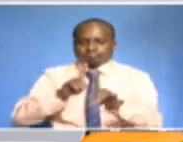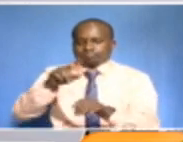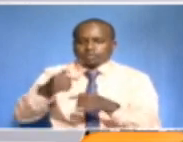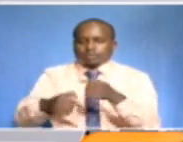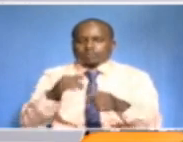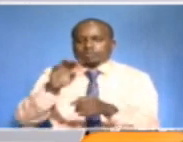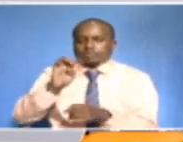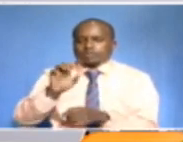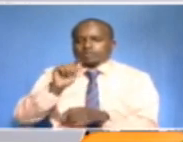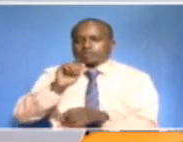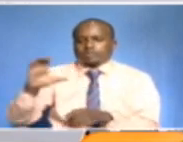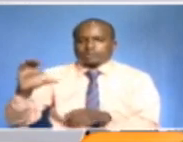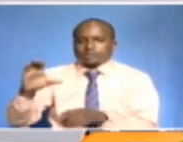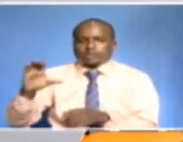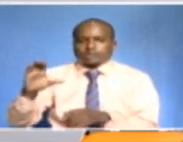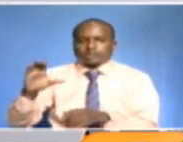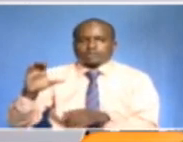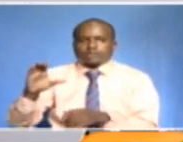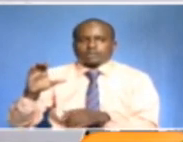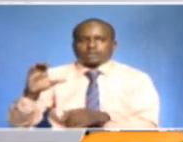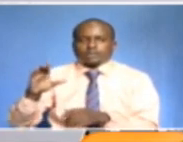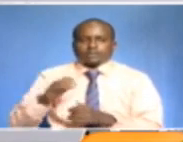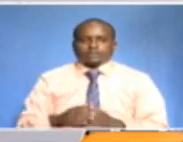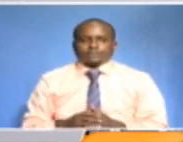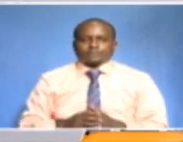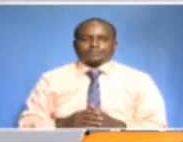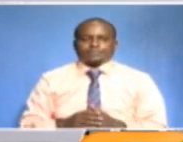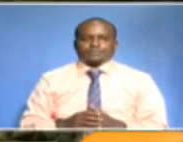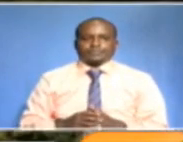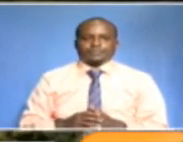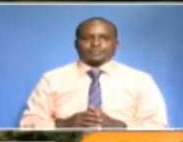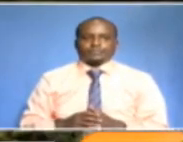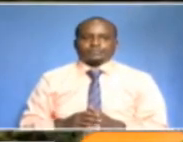upel lezi Francis gashu Ana taarifa kamili